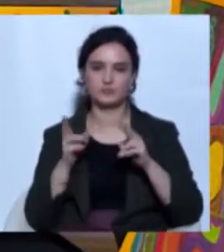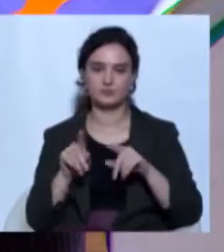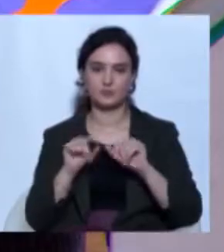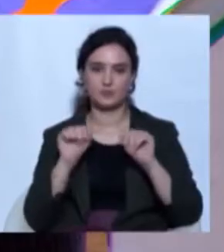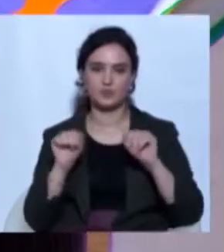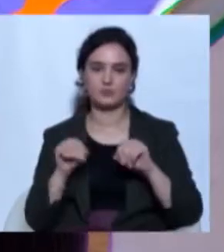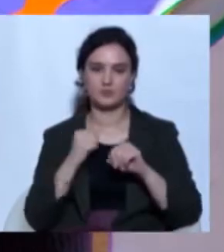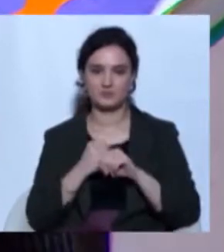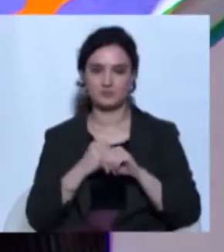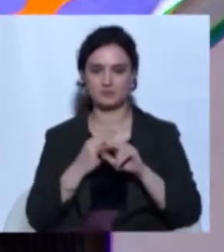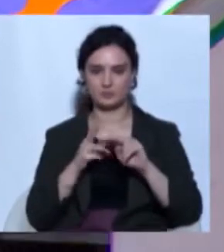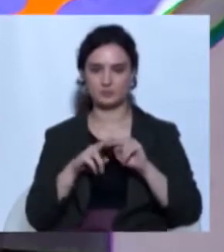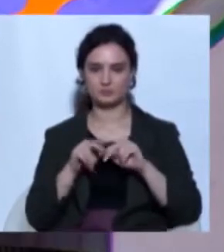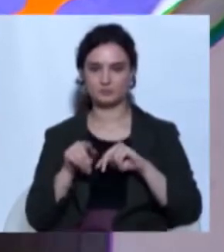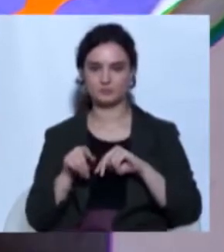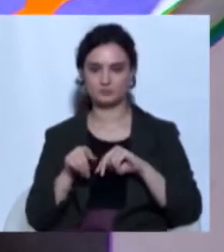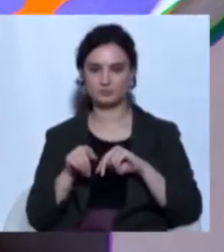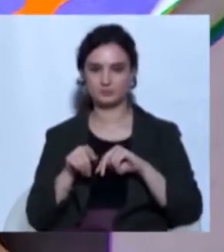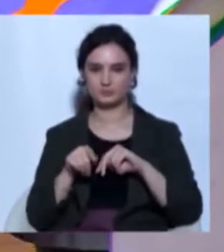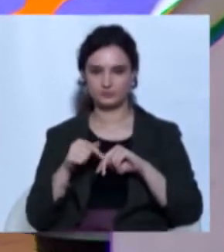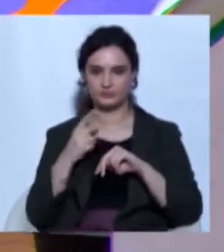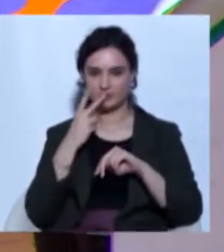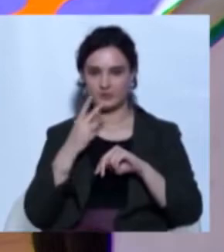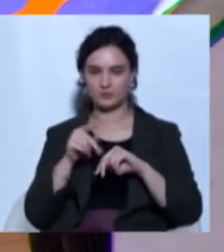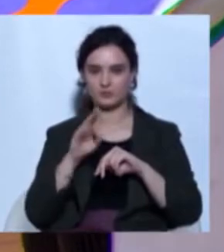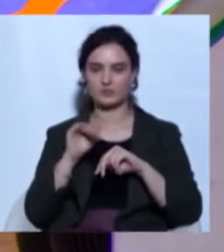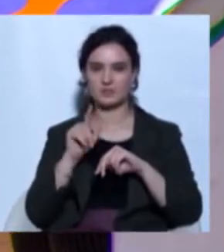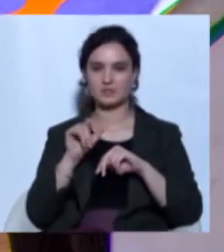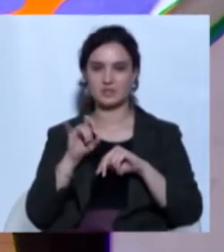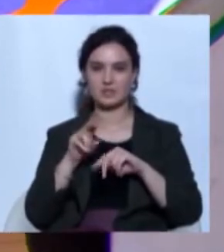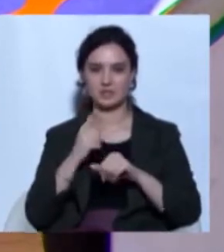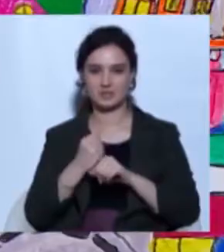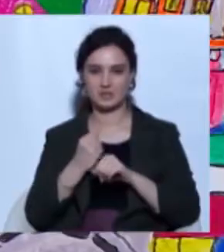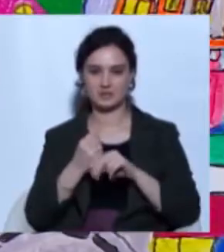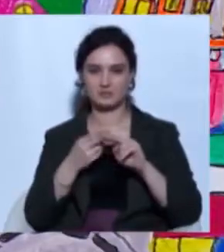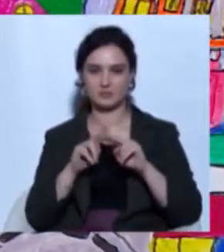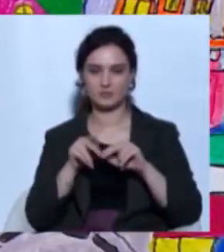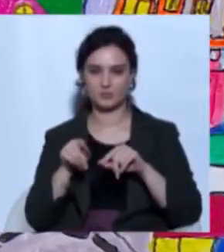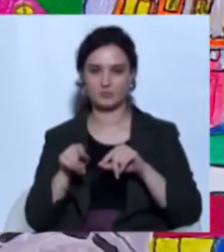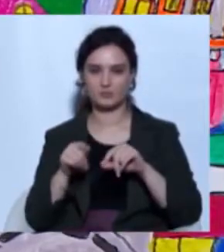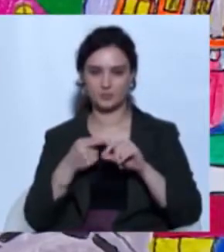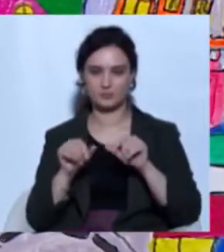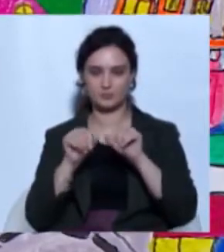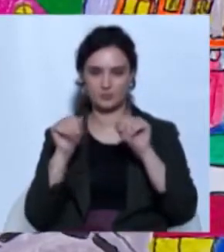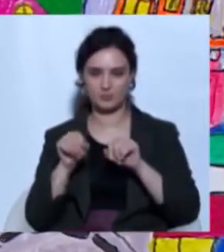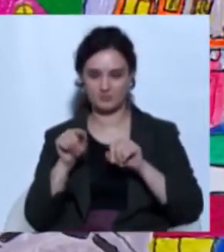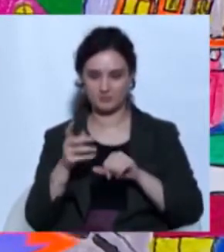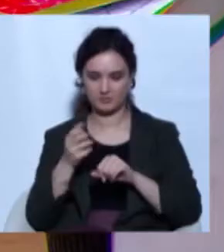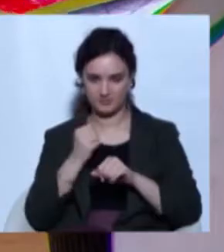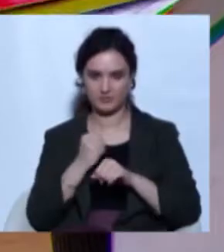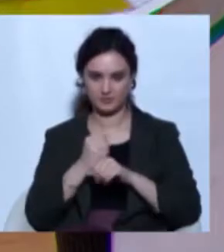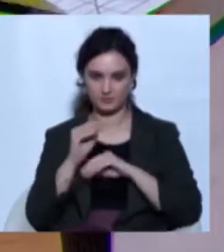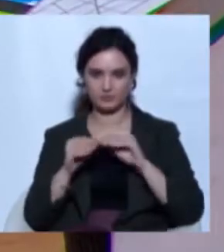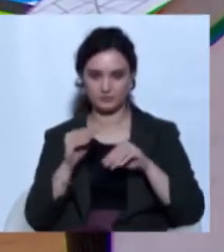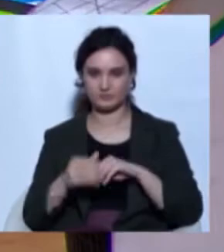ფორმები. ამიტომ თავ ნახეთ გვაზარელი რას აკეთებს. ამიტომ ავიღოთ ეს ფორმები და გავაკეთოთ, ხო?